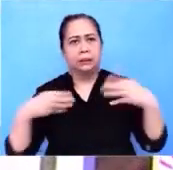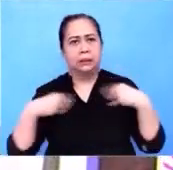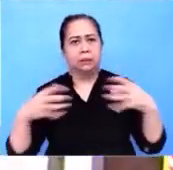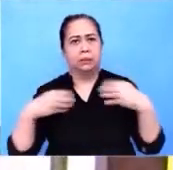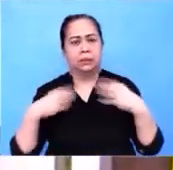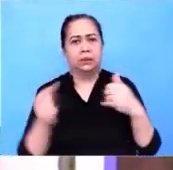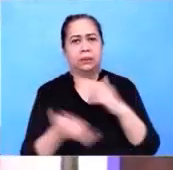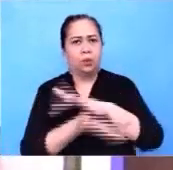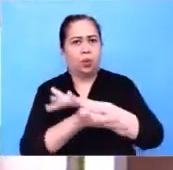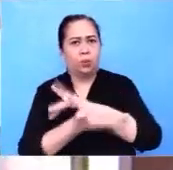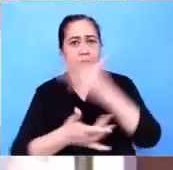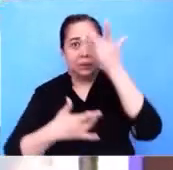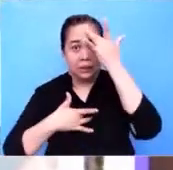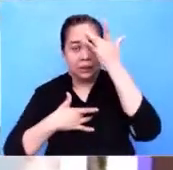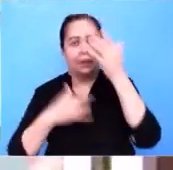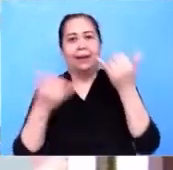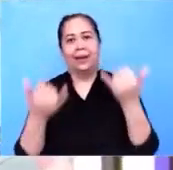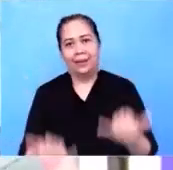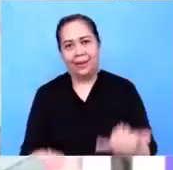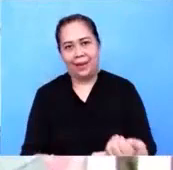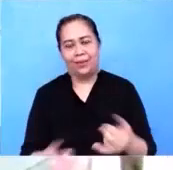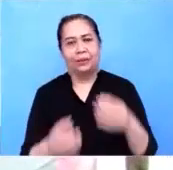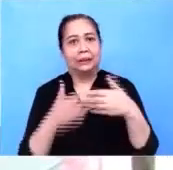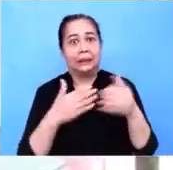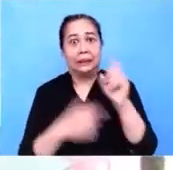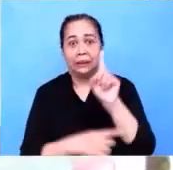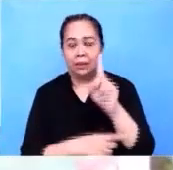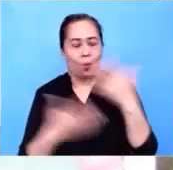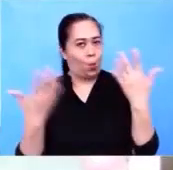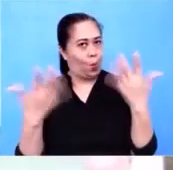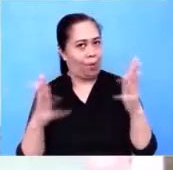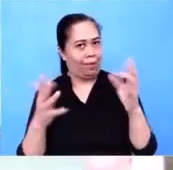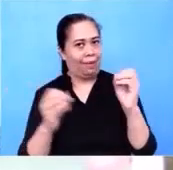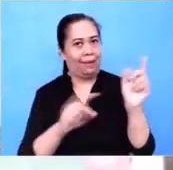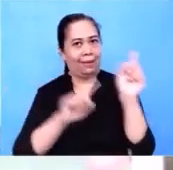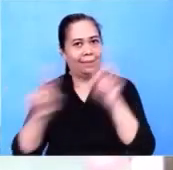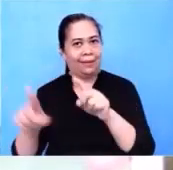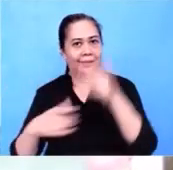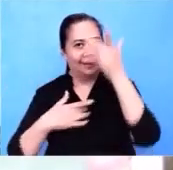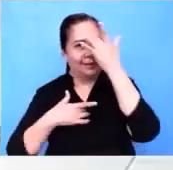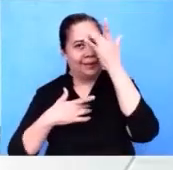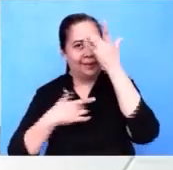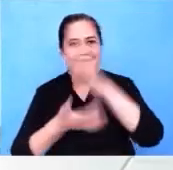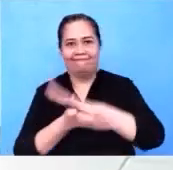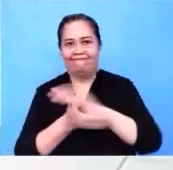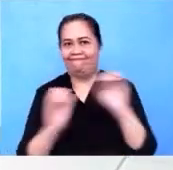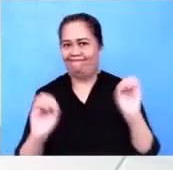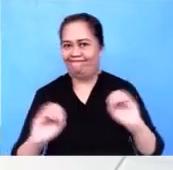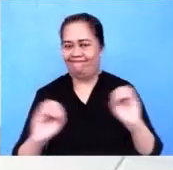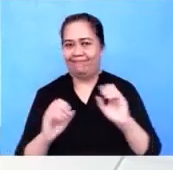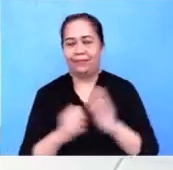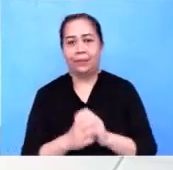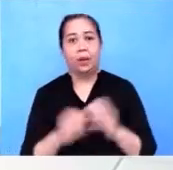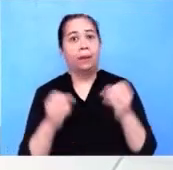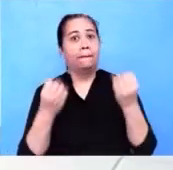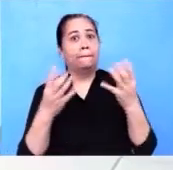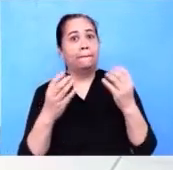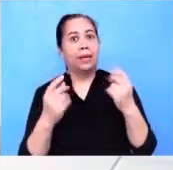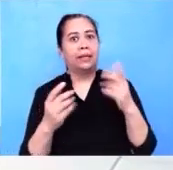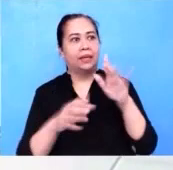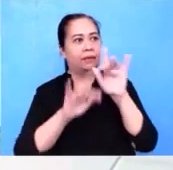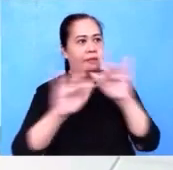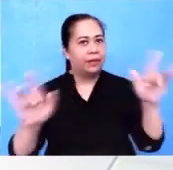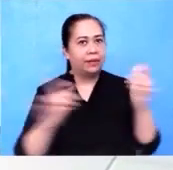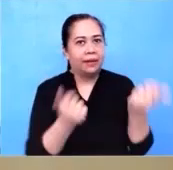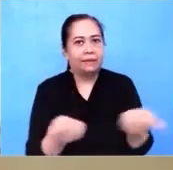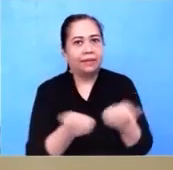patients, ngayon, kahit isa, wala nang dumarating na pasyenteng may COVID-19. Marami na mga bakanting kama at wala